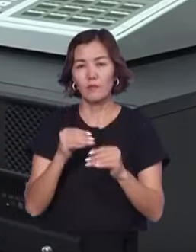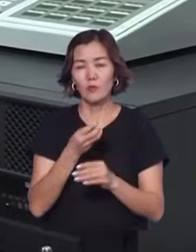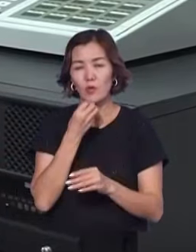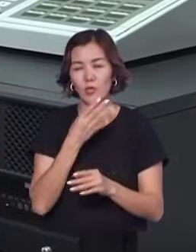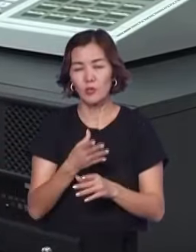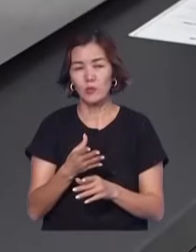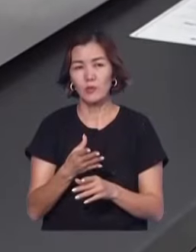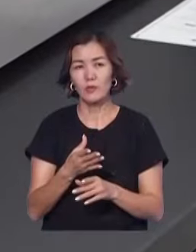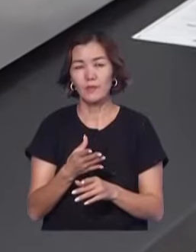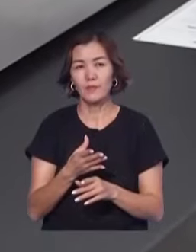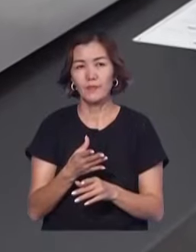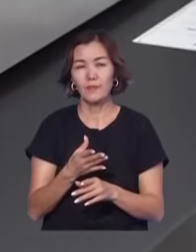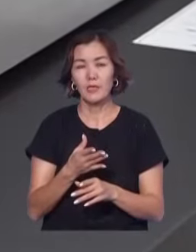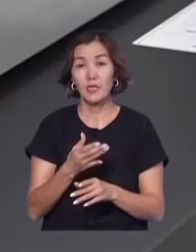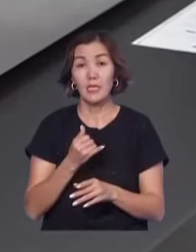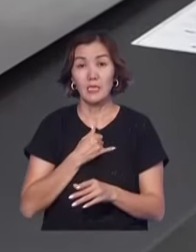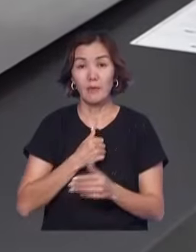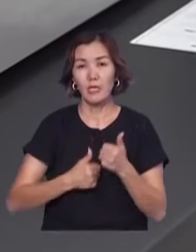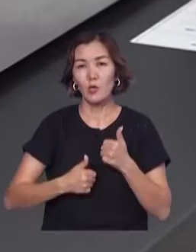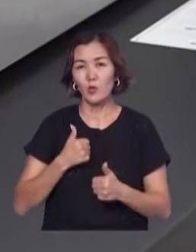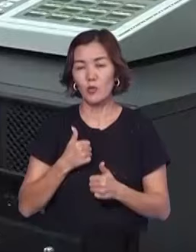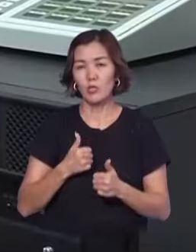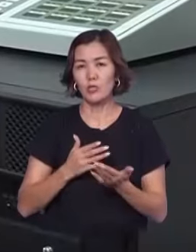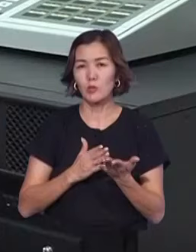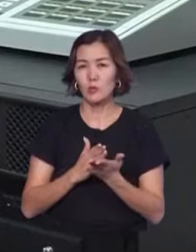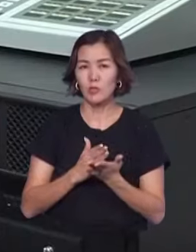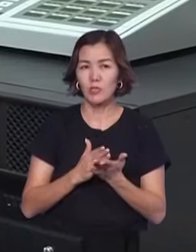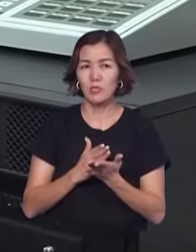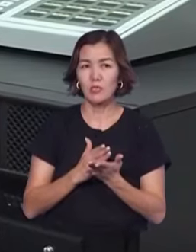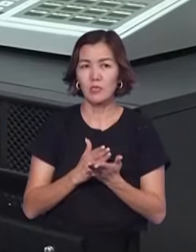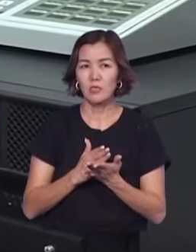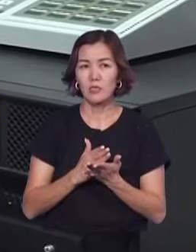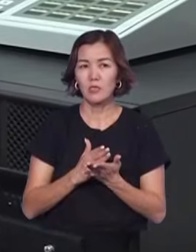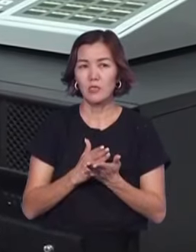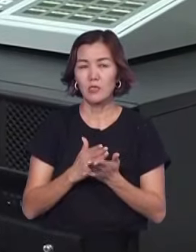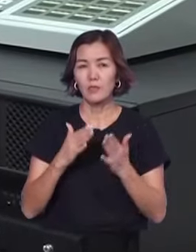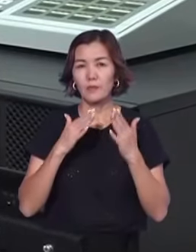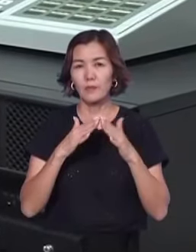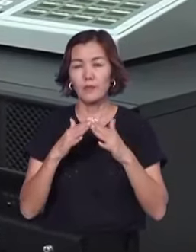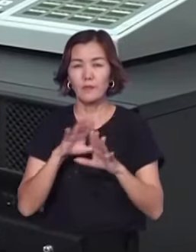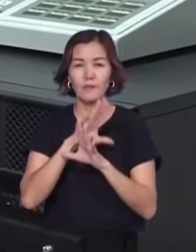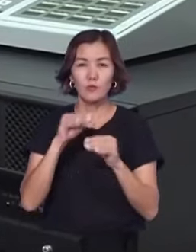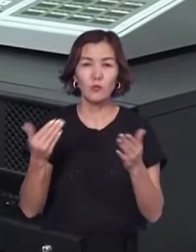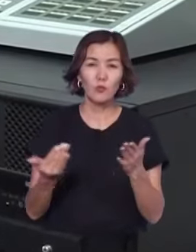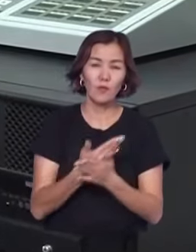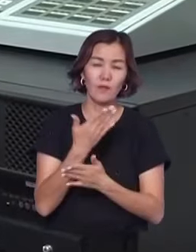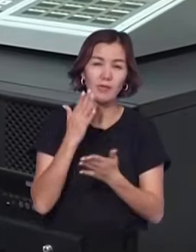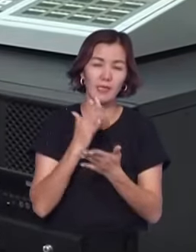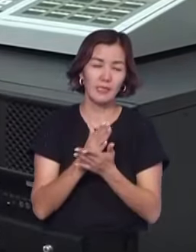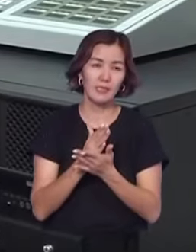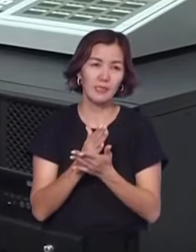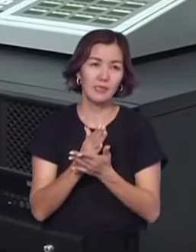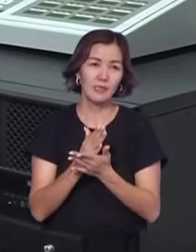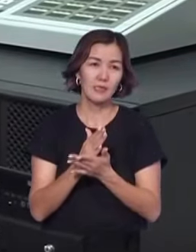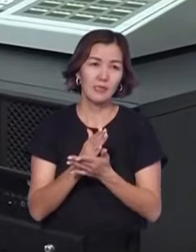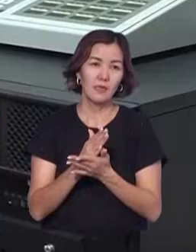отлично. Для меня гордость служить такой заставе. Здесь все новое, можно